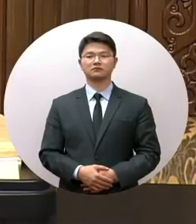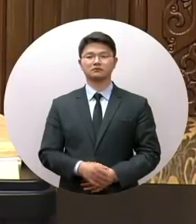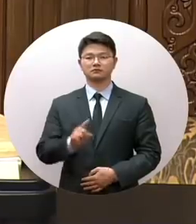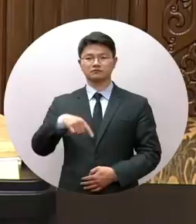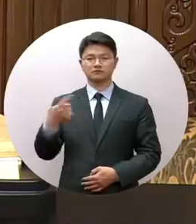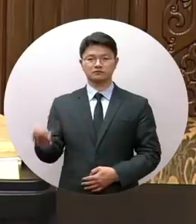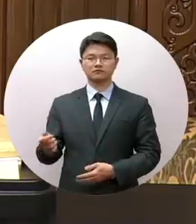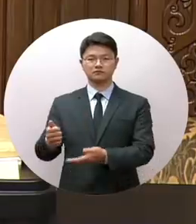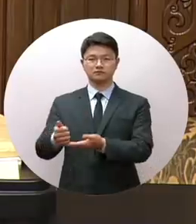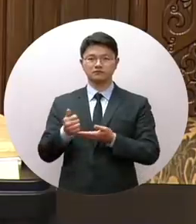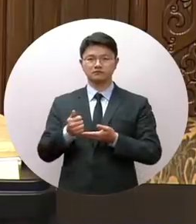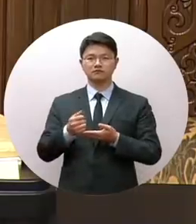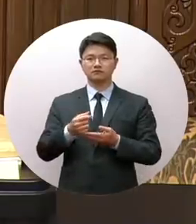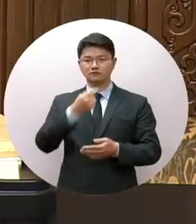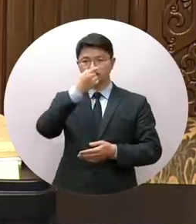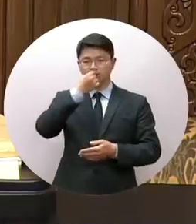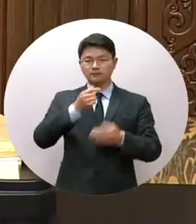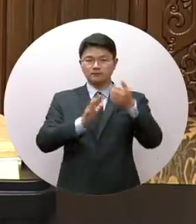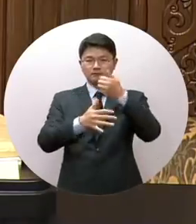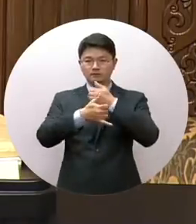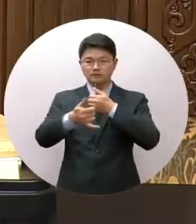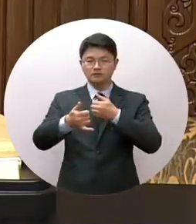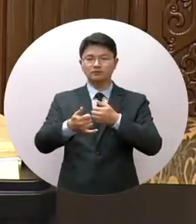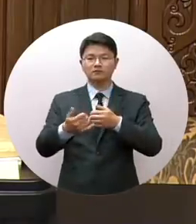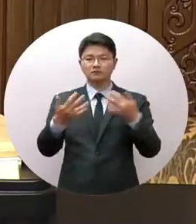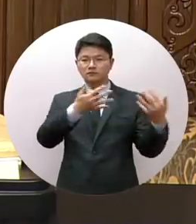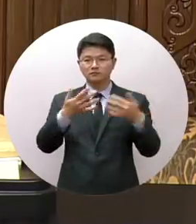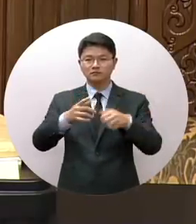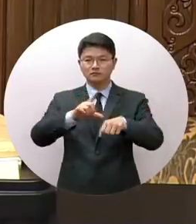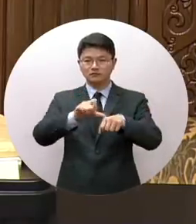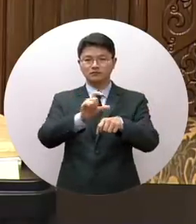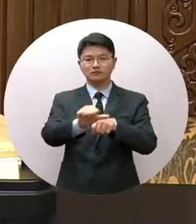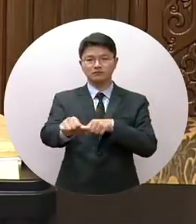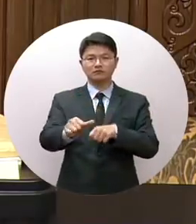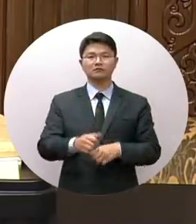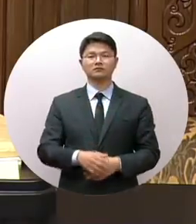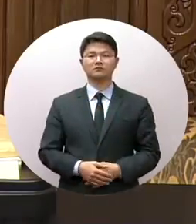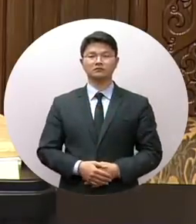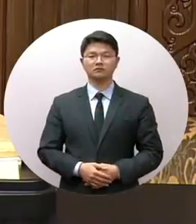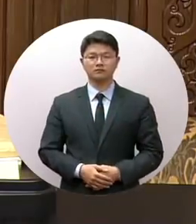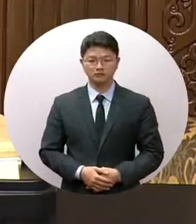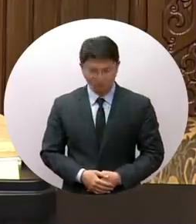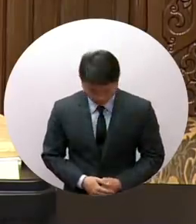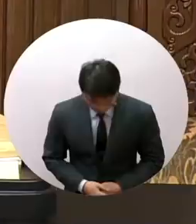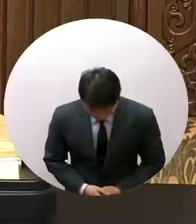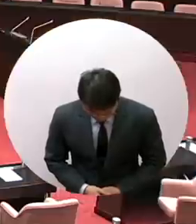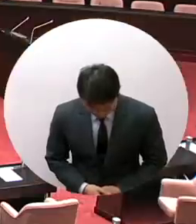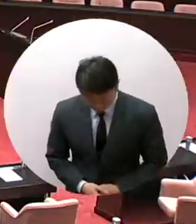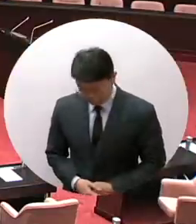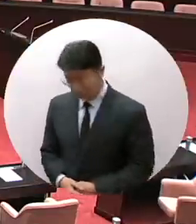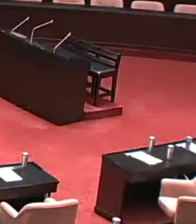接着请蒋乃馨委员质询，询答时间为15分钟。